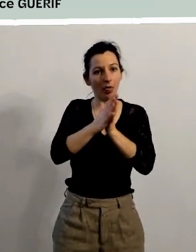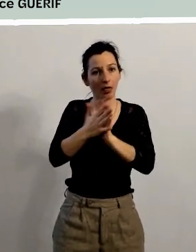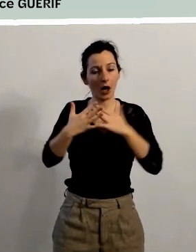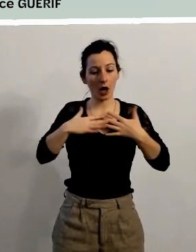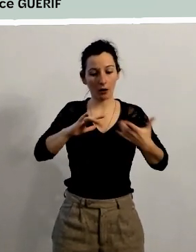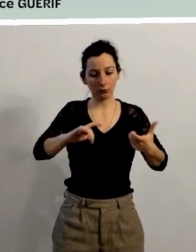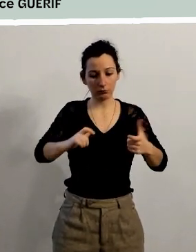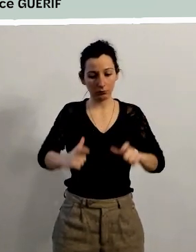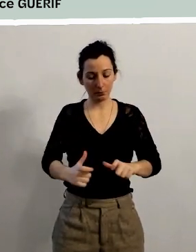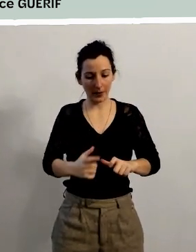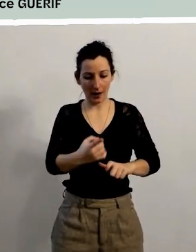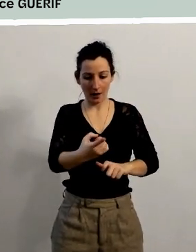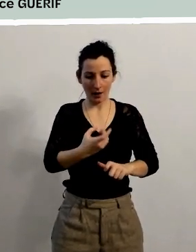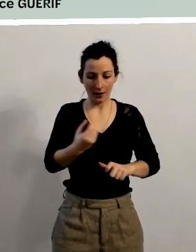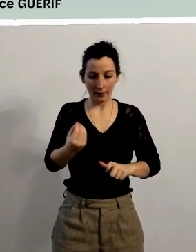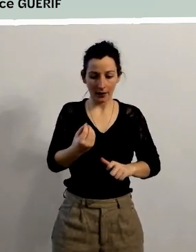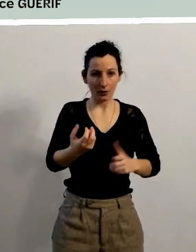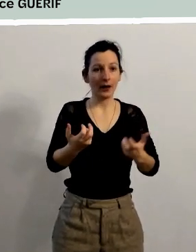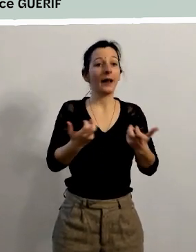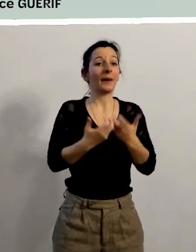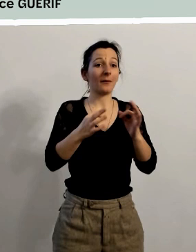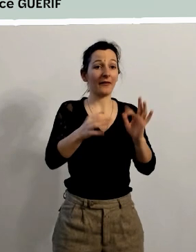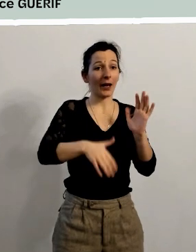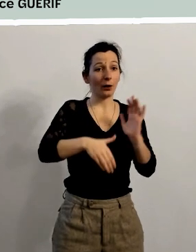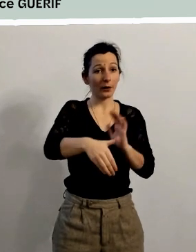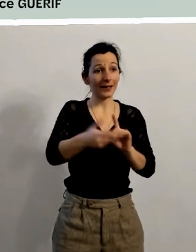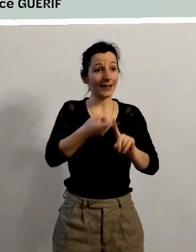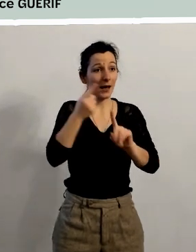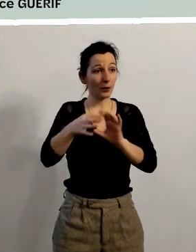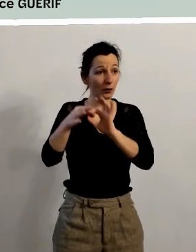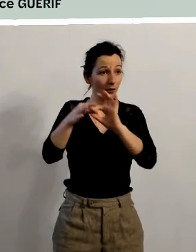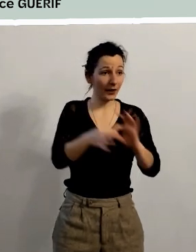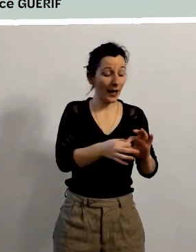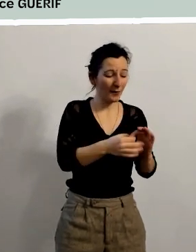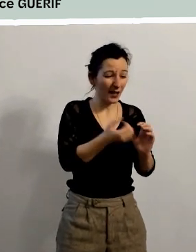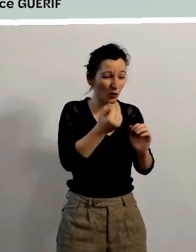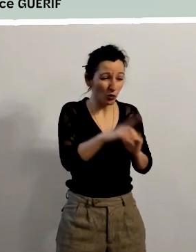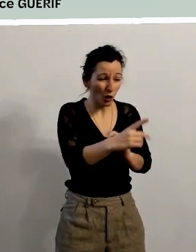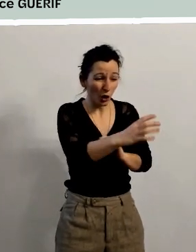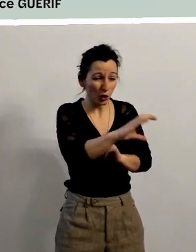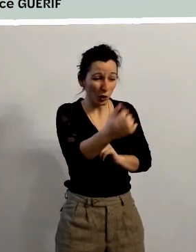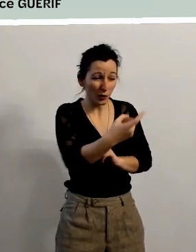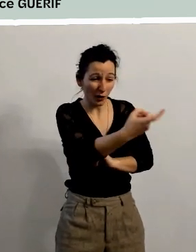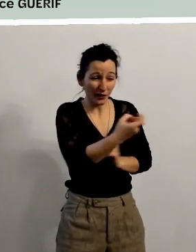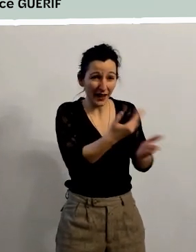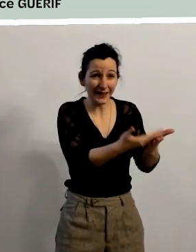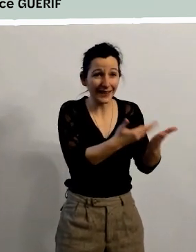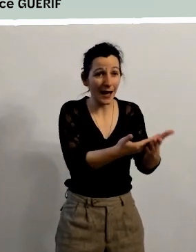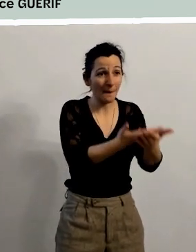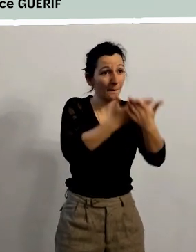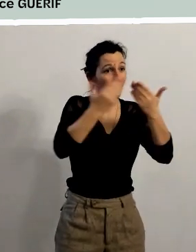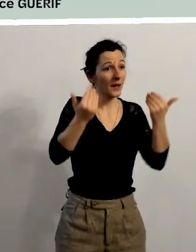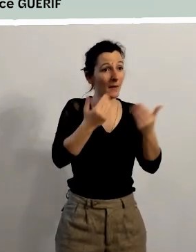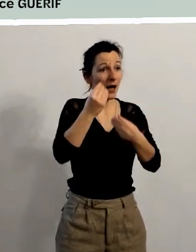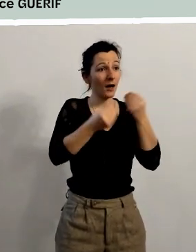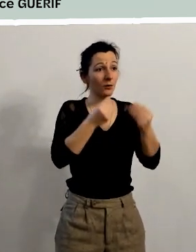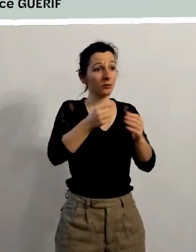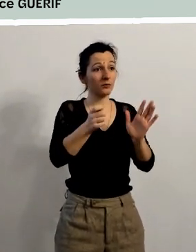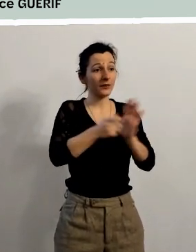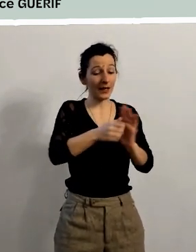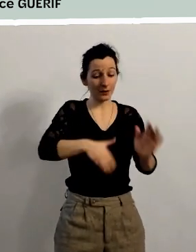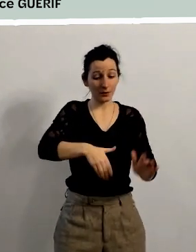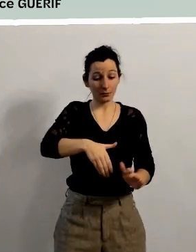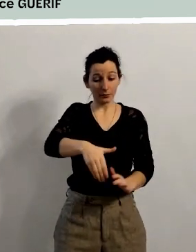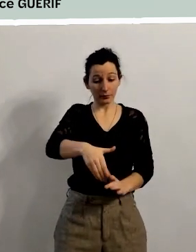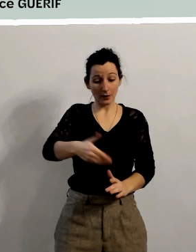bien vu que la grossesse c'est un élément très important, et donc on peut être contaminé pendant qu'on était encore dans le ventre de